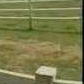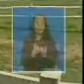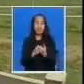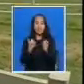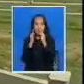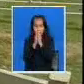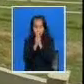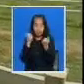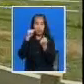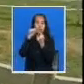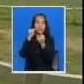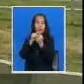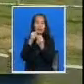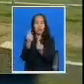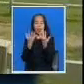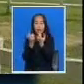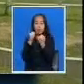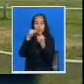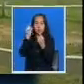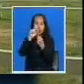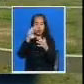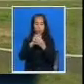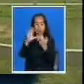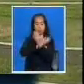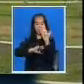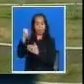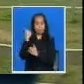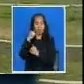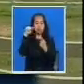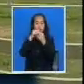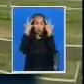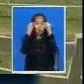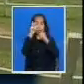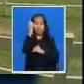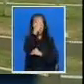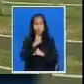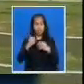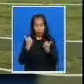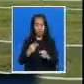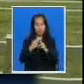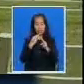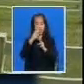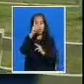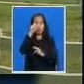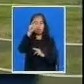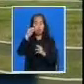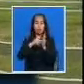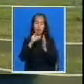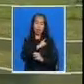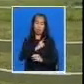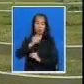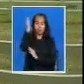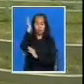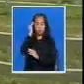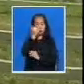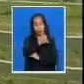สวัสดีครับคุณผู้ชมครับขอต้อนรับเข้าสู่รายการเชื่อมั่นประเทศไทยกับนายกอภิสิทธิ์ผมดอมเหตระกูลรับหน้าที่เป็นพิธีกรภาคสนามในวัน